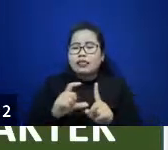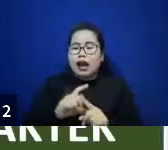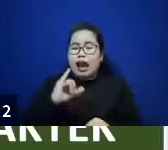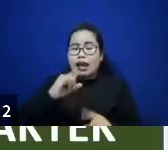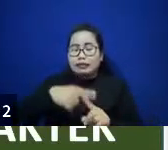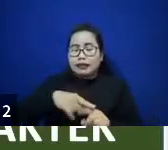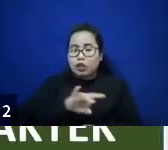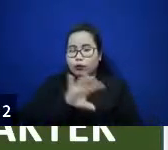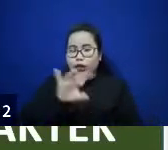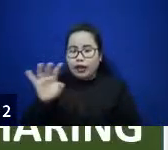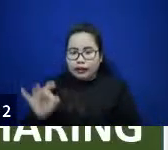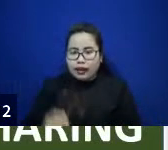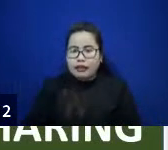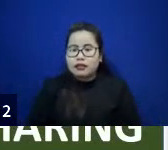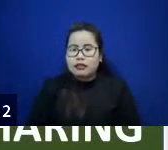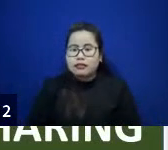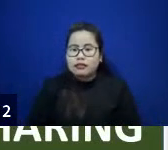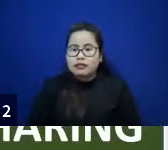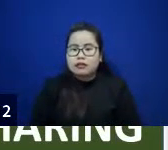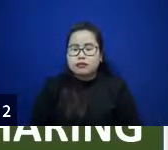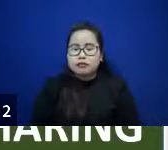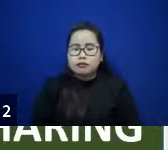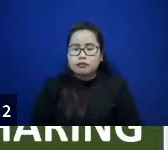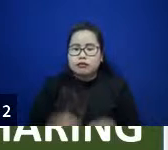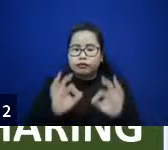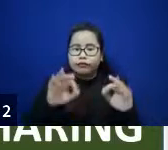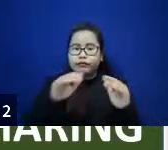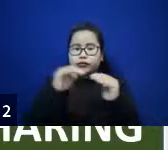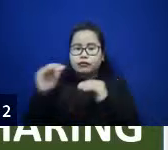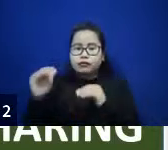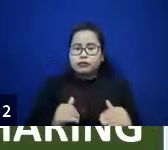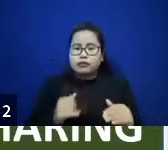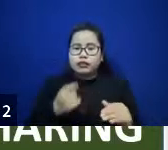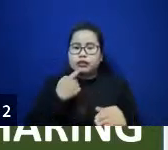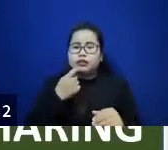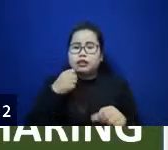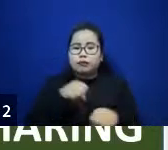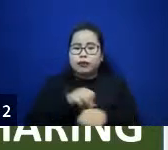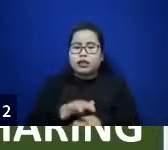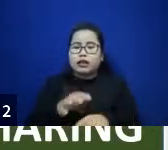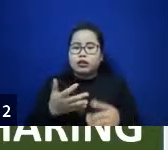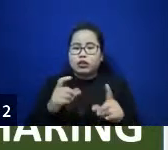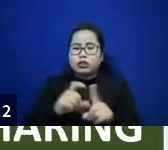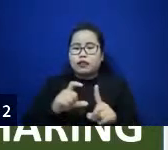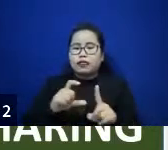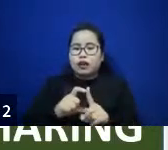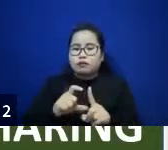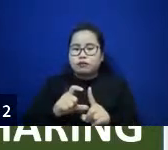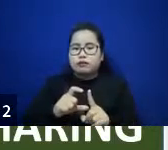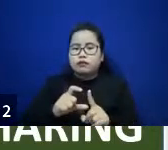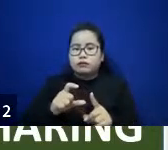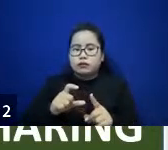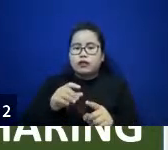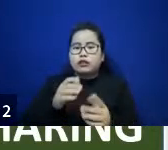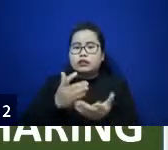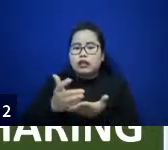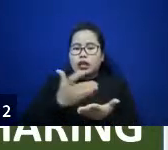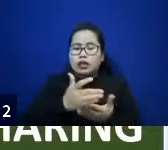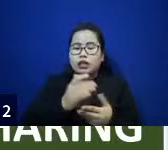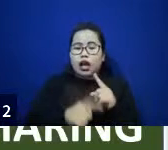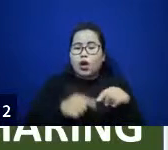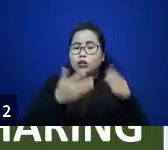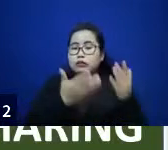sebagainya next dengan praktek data seri nah ini data seri juga